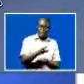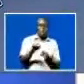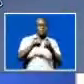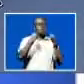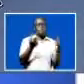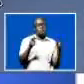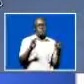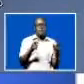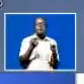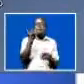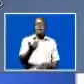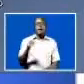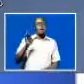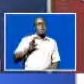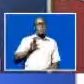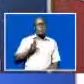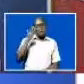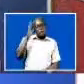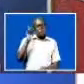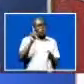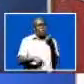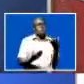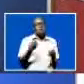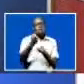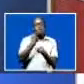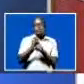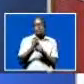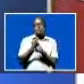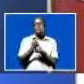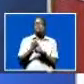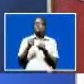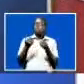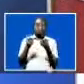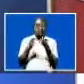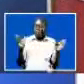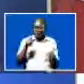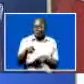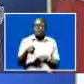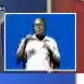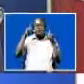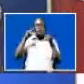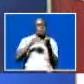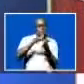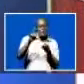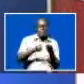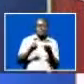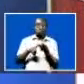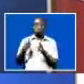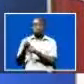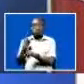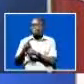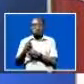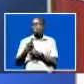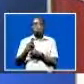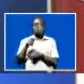kwa sababu unapata wasichana wadogo hawajui vile kwa sababu unaingia pale katika mitandao naambua haya eka picha za uchi ndio hivyo utapendwa